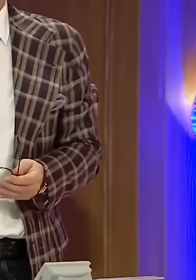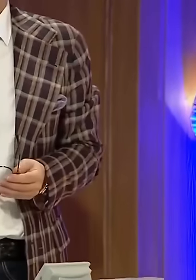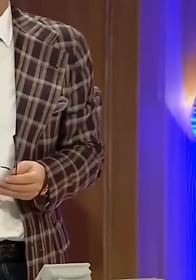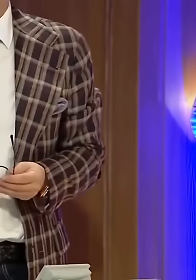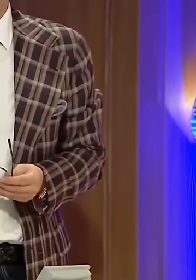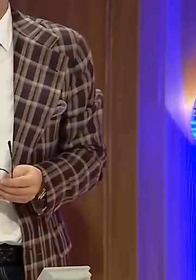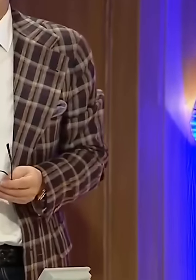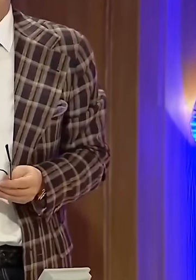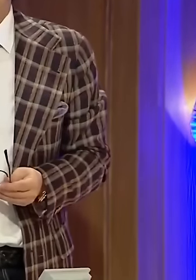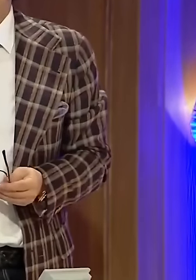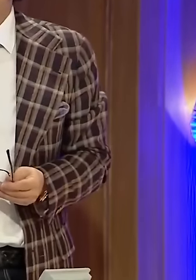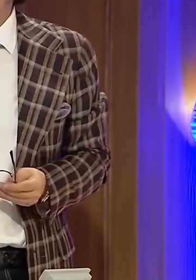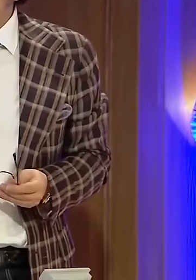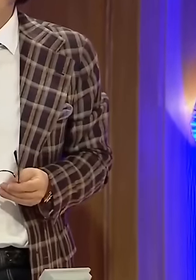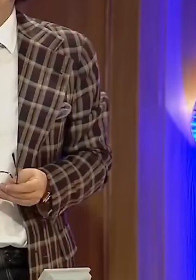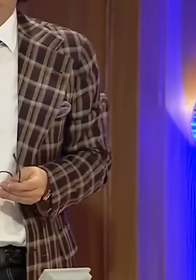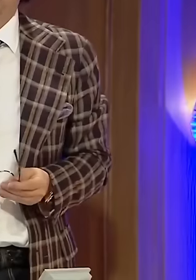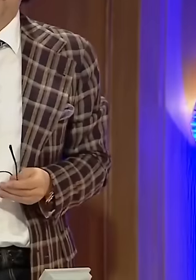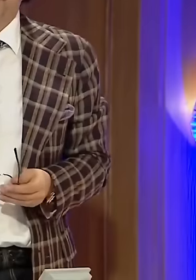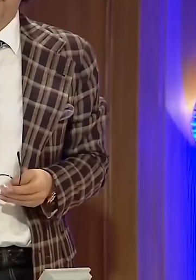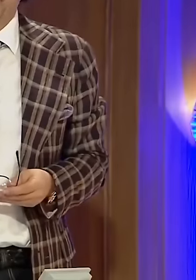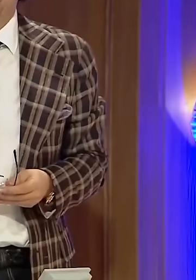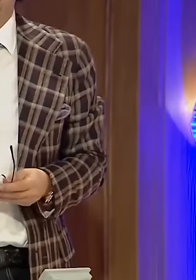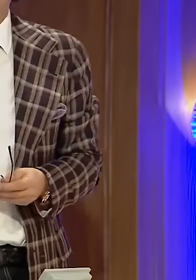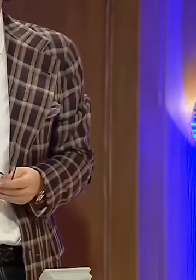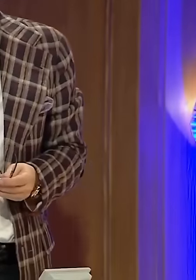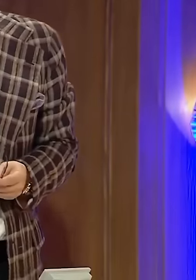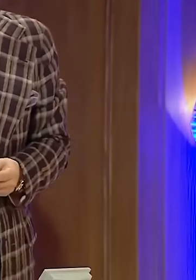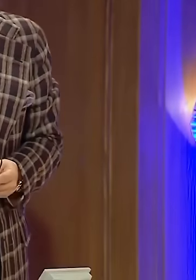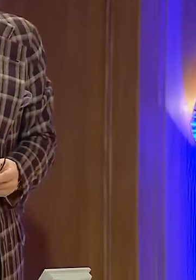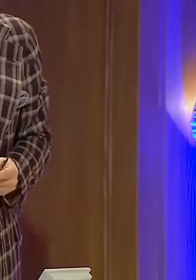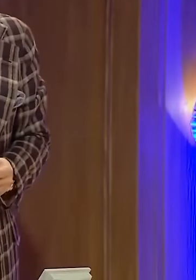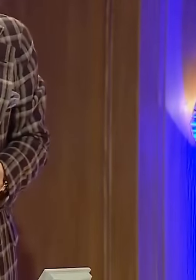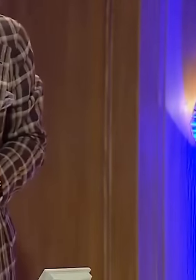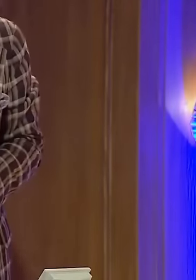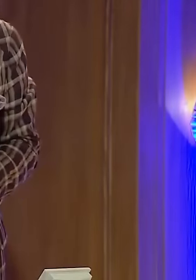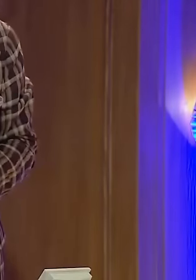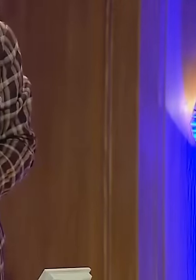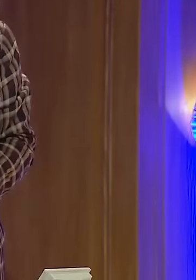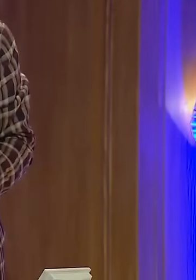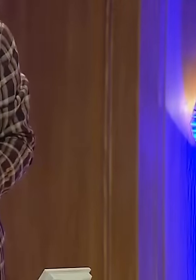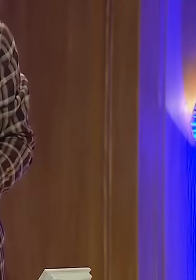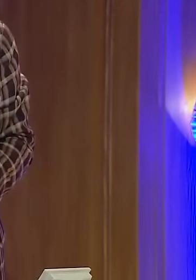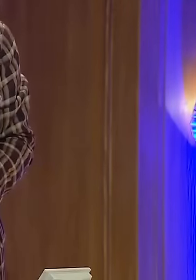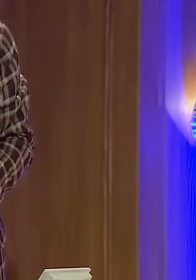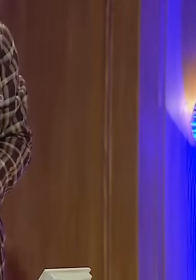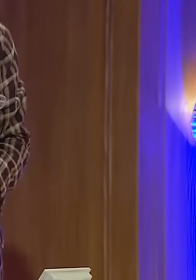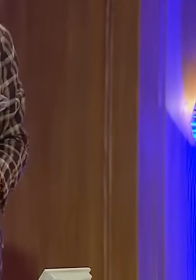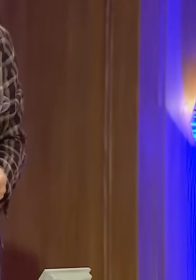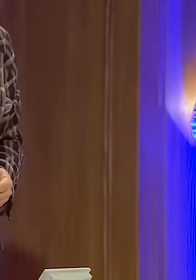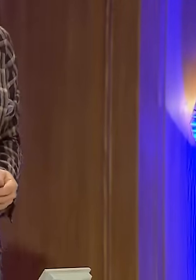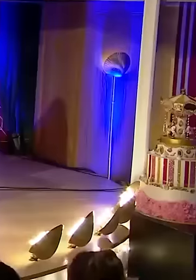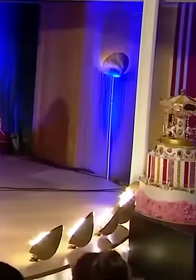de hakikaten hak ettiği bir şöhrete sahip. Şimdi bu kızımız doğru bir çeviri yapmıyor.